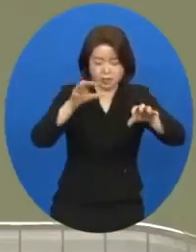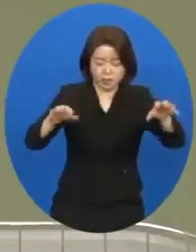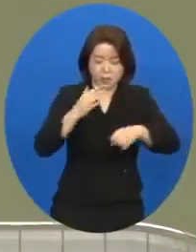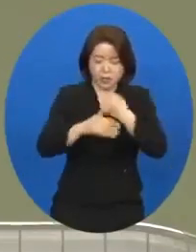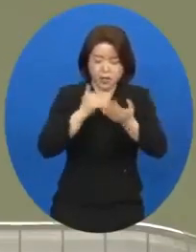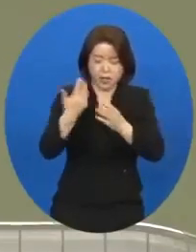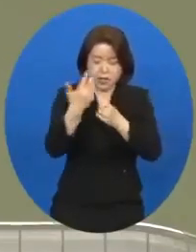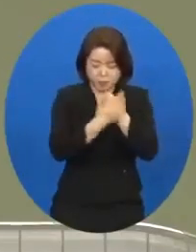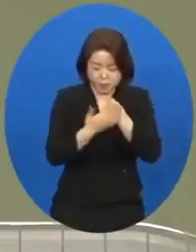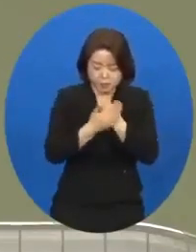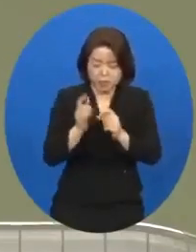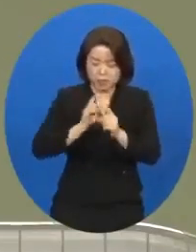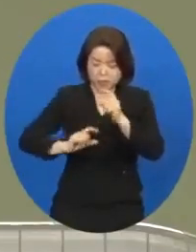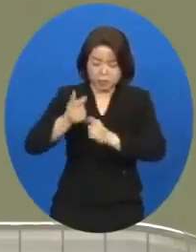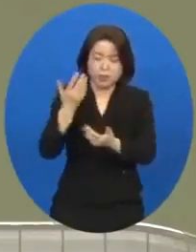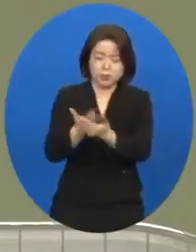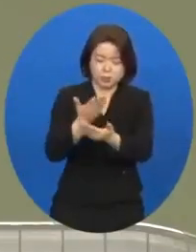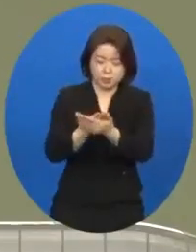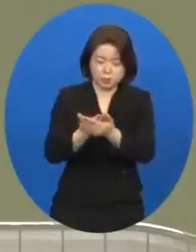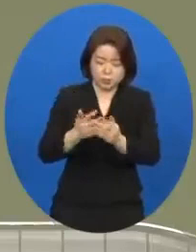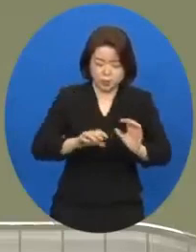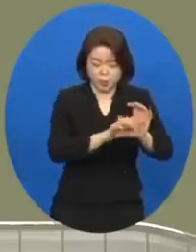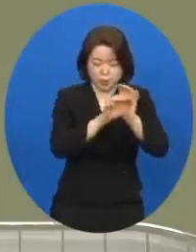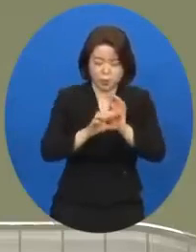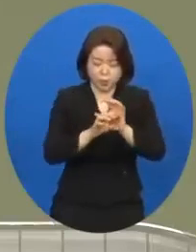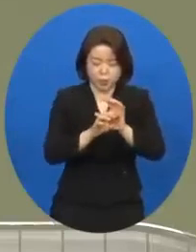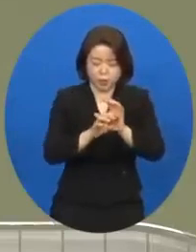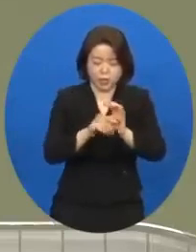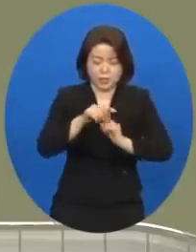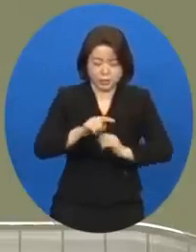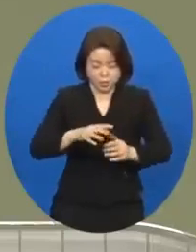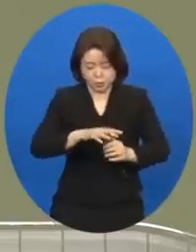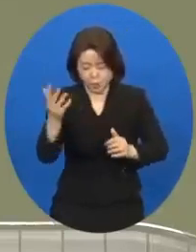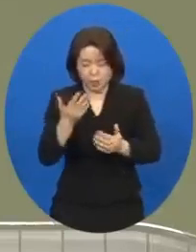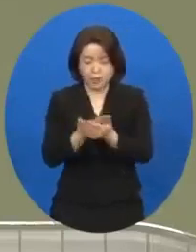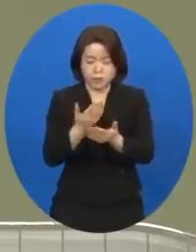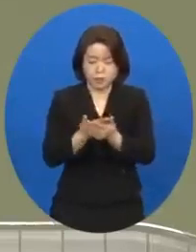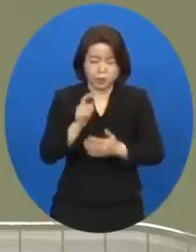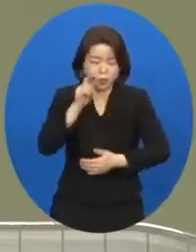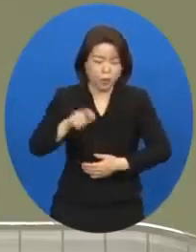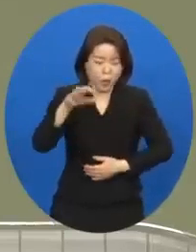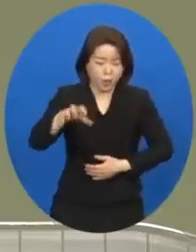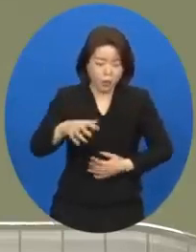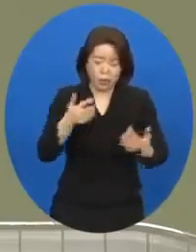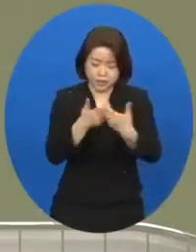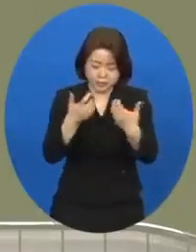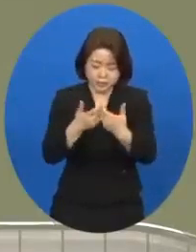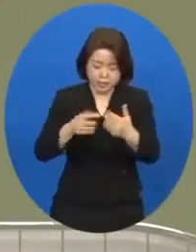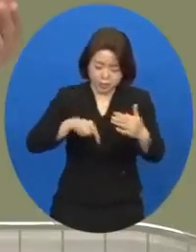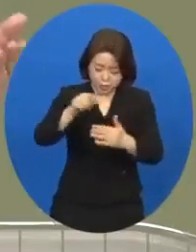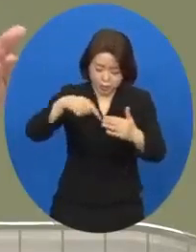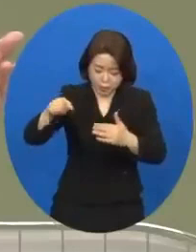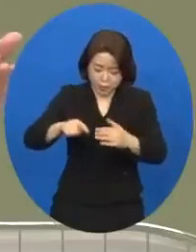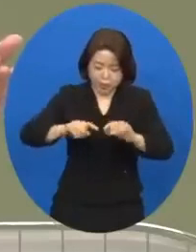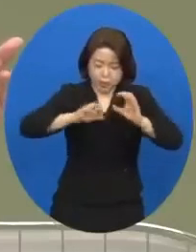하나님의 은혜를 더하소서. 코로나19에서 건져주시고 우크라이나 전쟁 비롯한 열방에